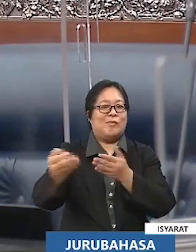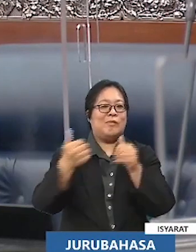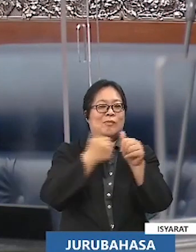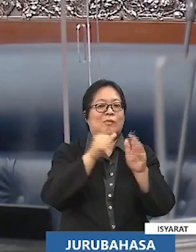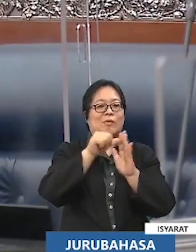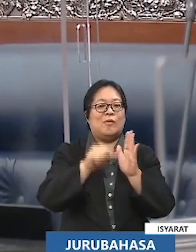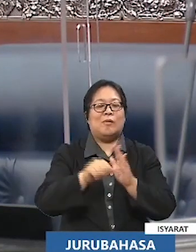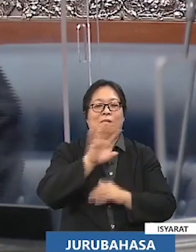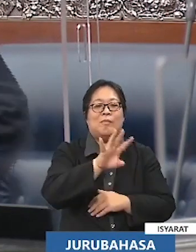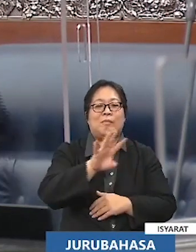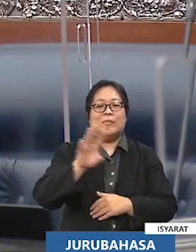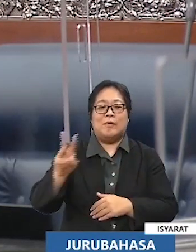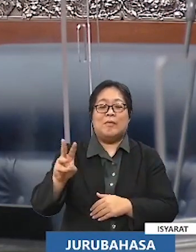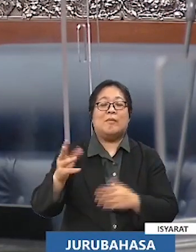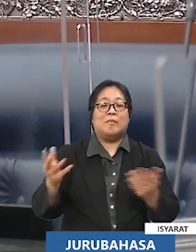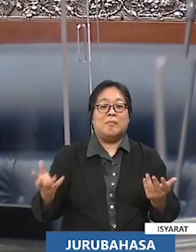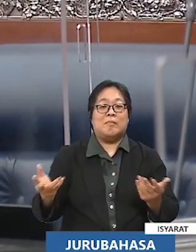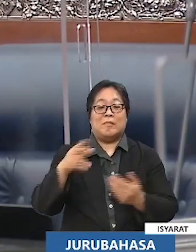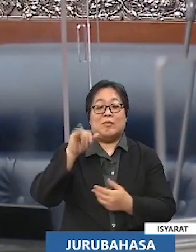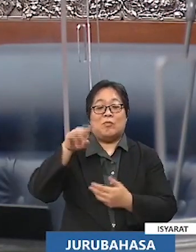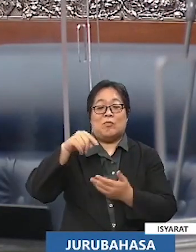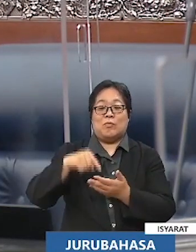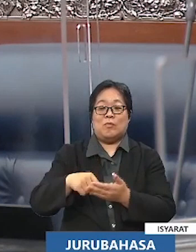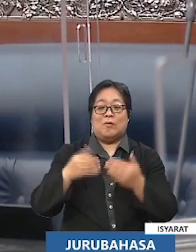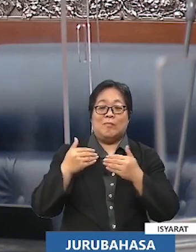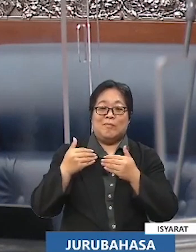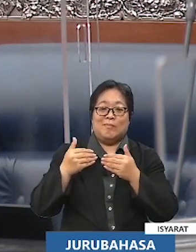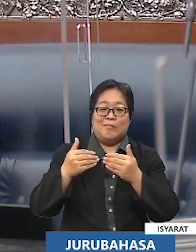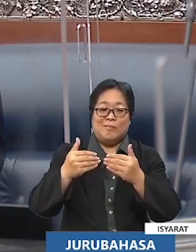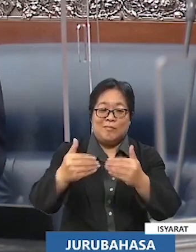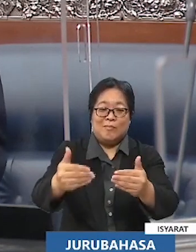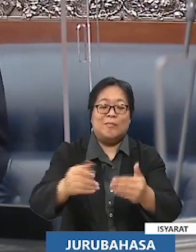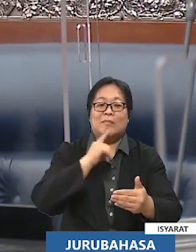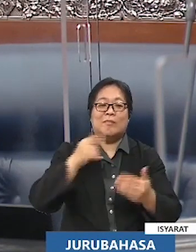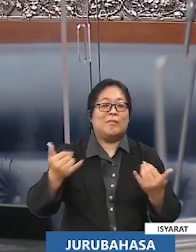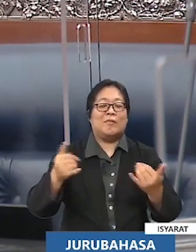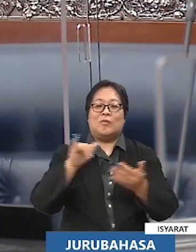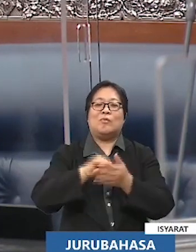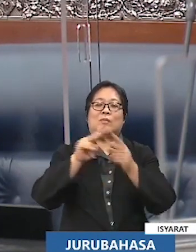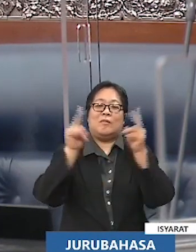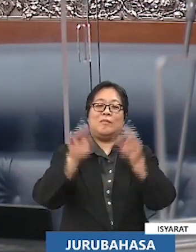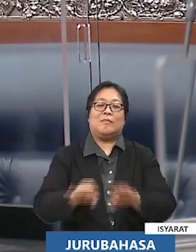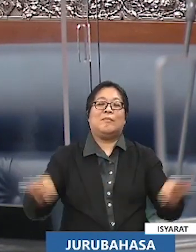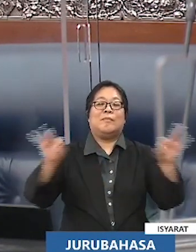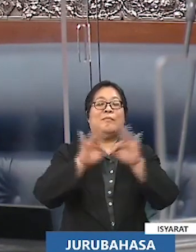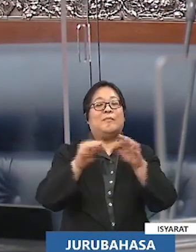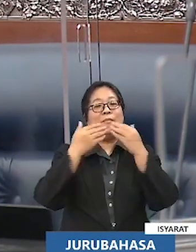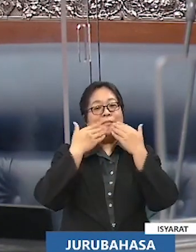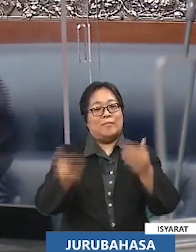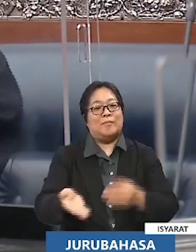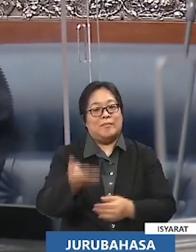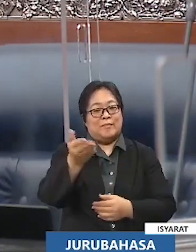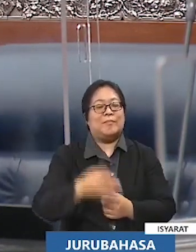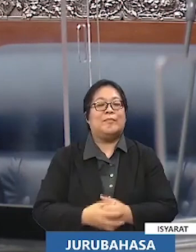atau tanpa 46 tersebut memandangkan isu ini berlarutan dan memegang kau yang cukup penting masih